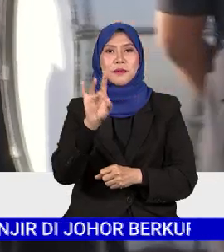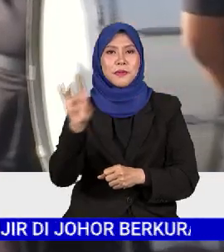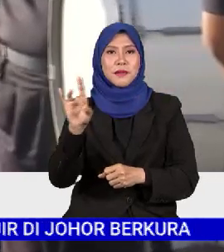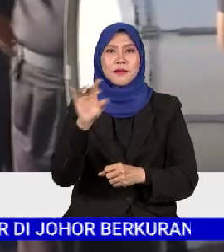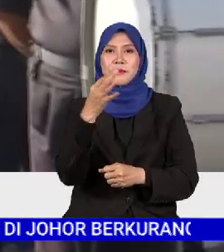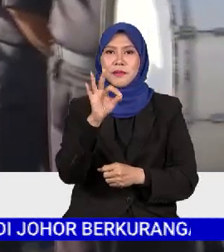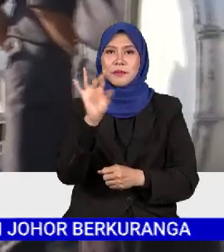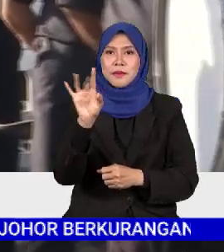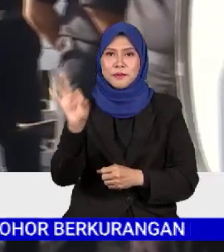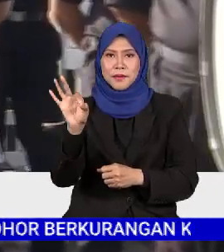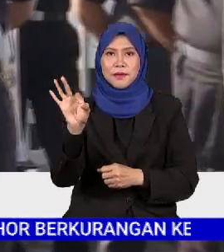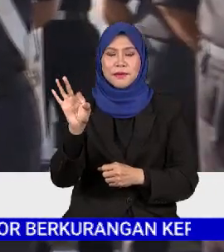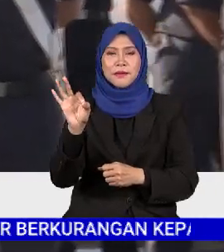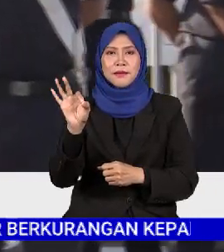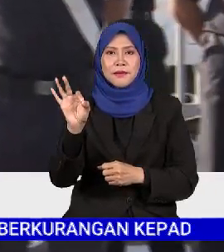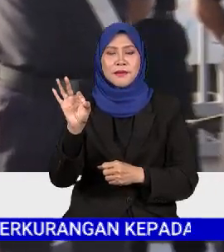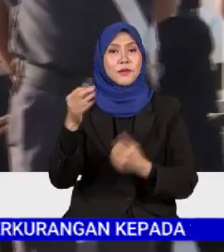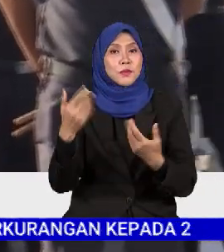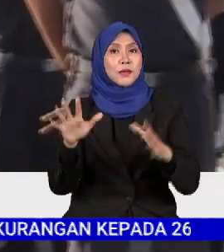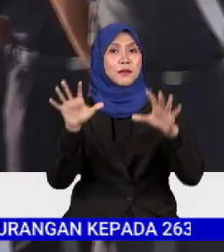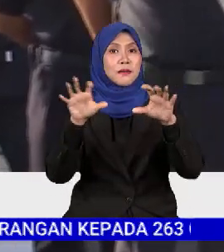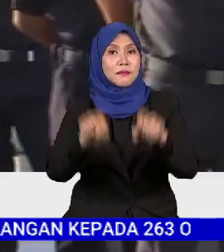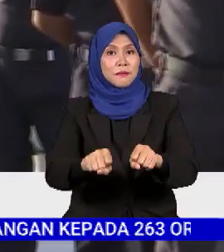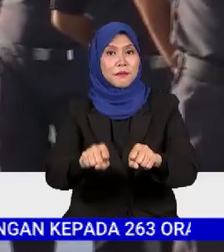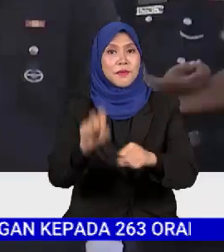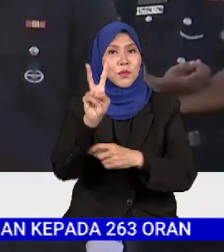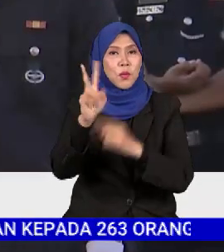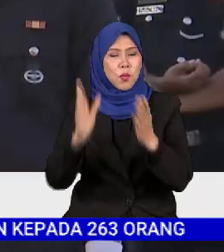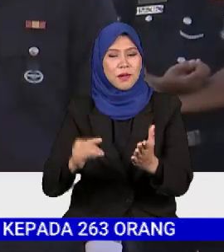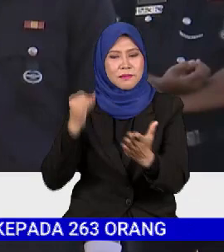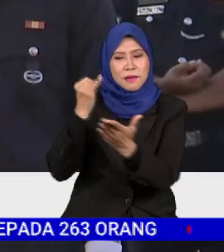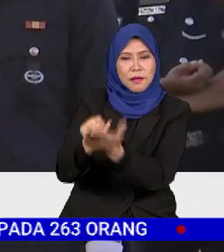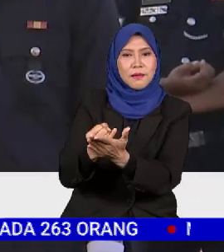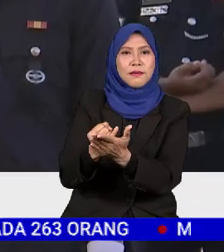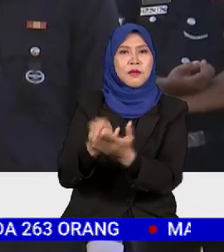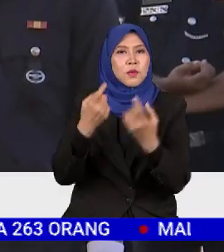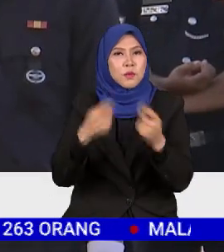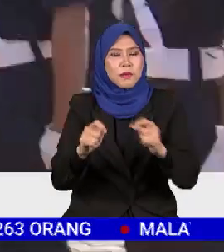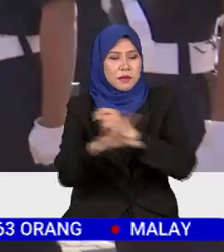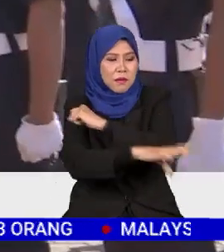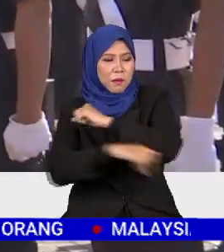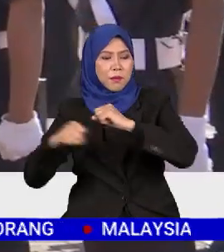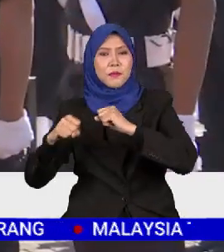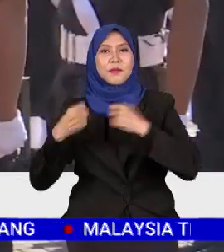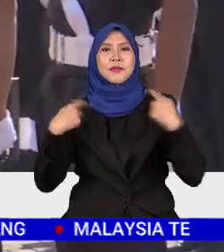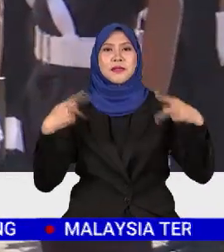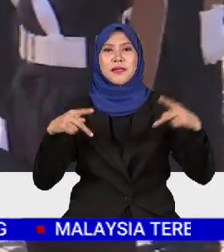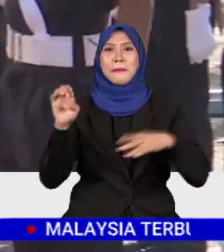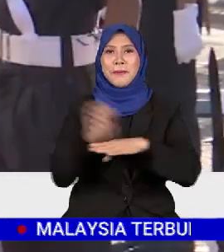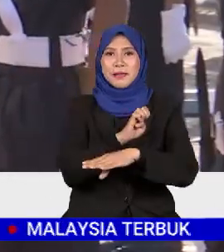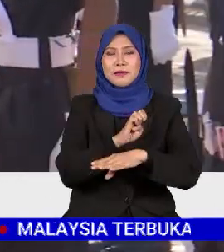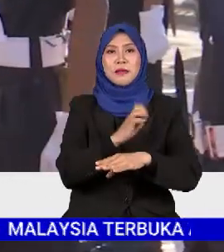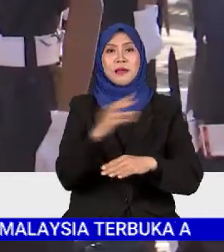gitu. Disedarkan kita telah menangkap 2 orang penyedaya yang cuba merompak kedai emas. Akhirnya mereka